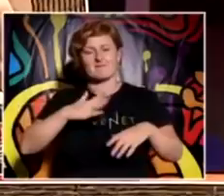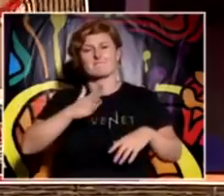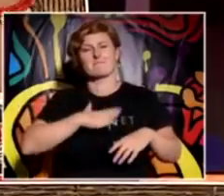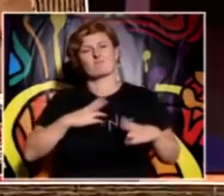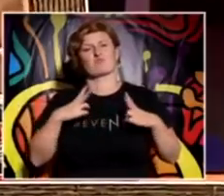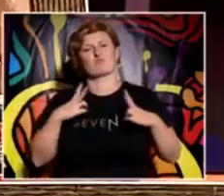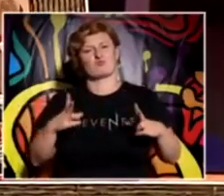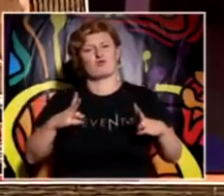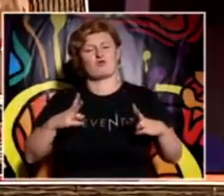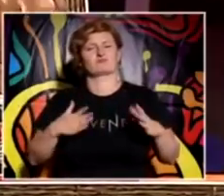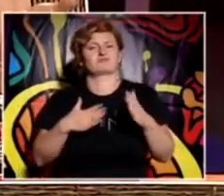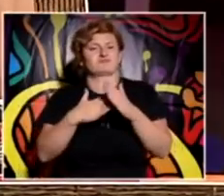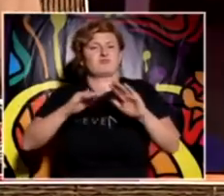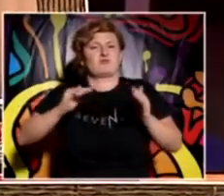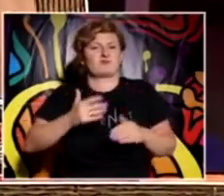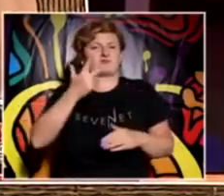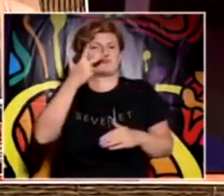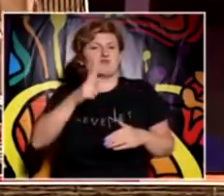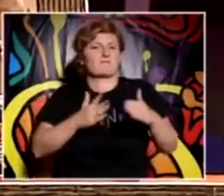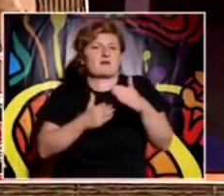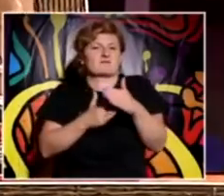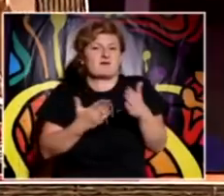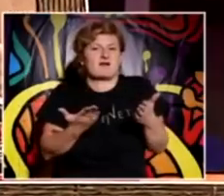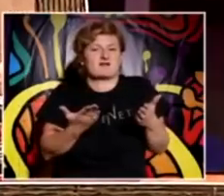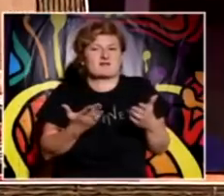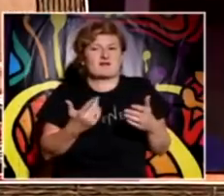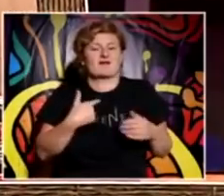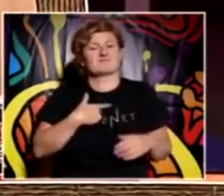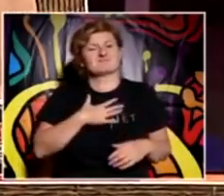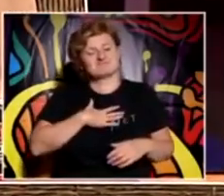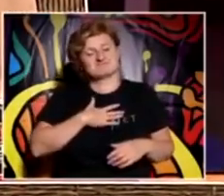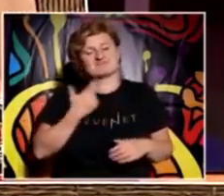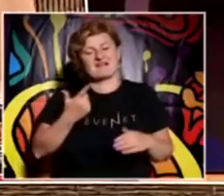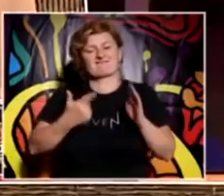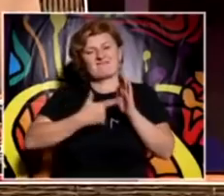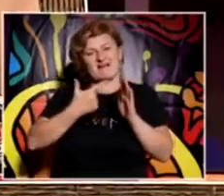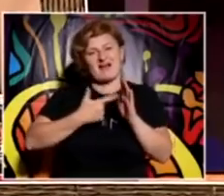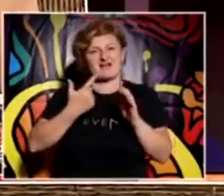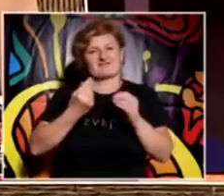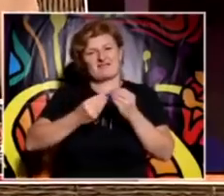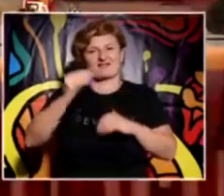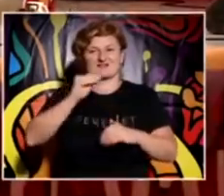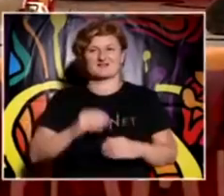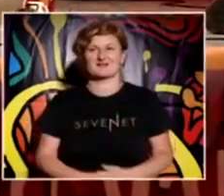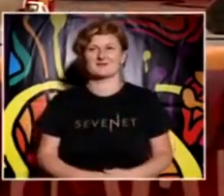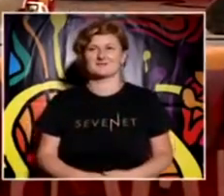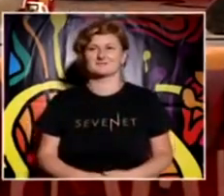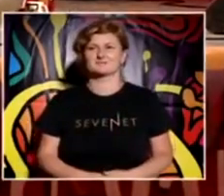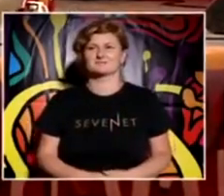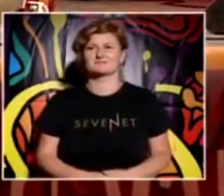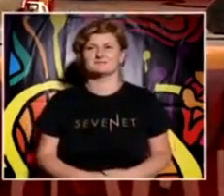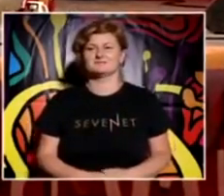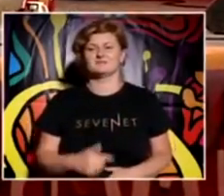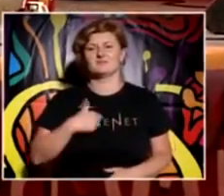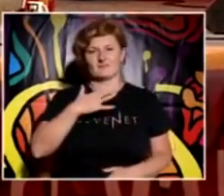urlop ograniczony, to te 3 tygodnie maks możemy spędzić, a przydałoby się tak 2 razy dłużej, przynajmniej. Wiesz co, ja mam ten problem,